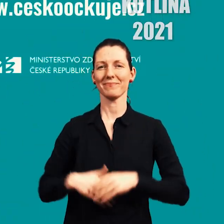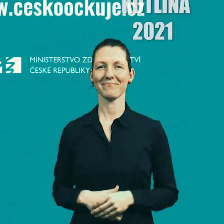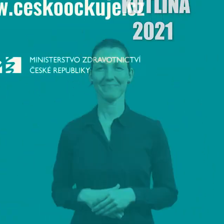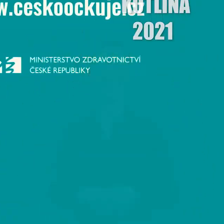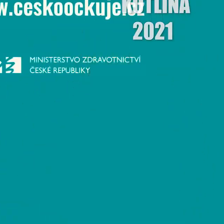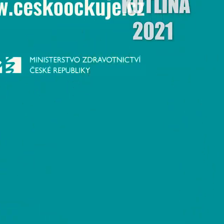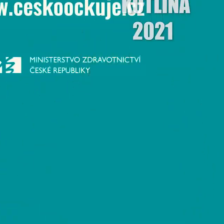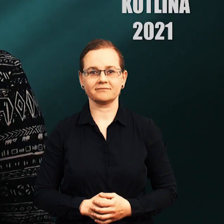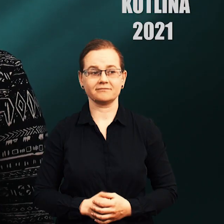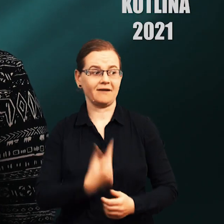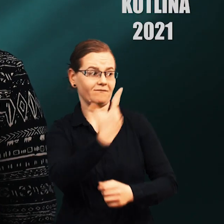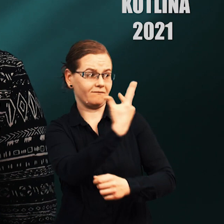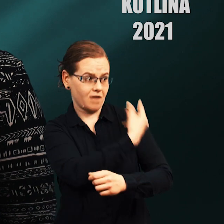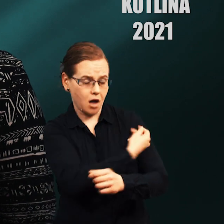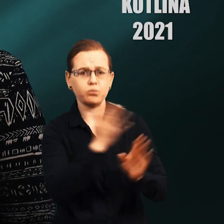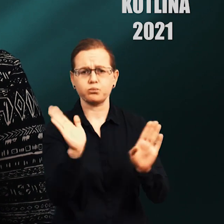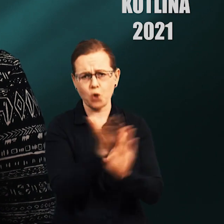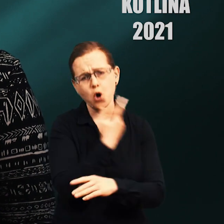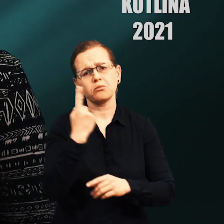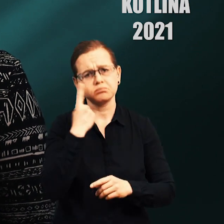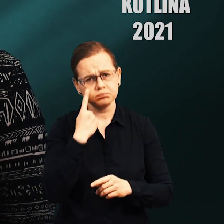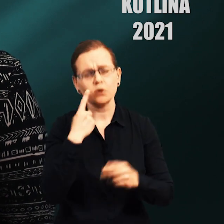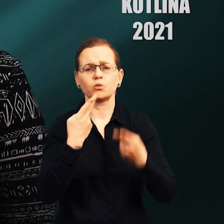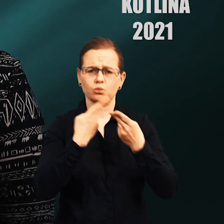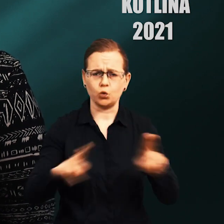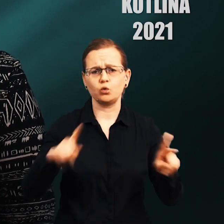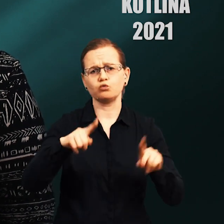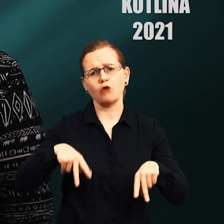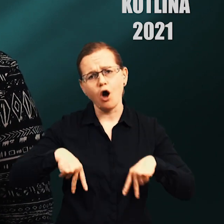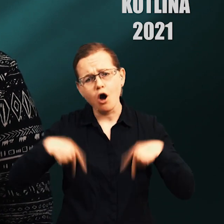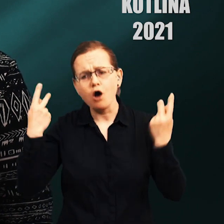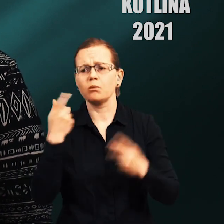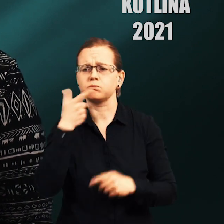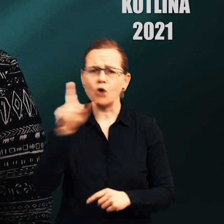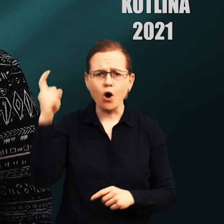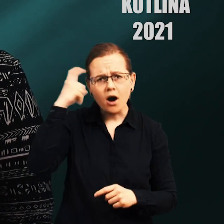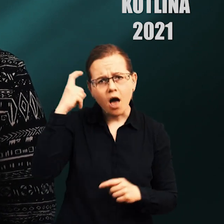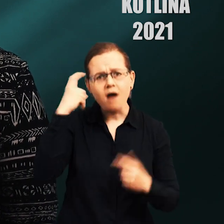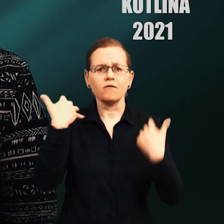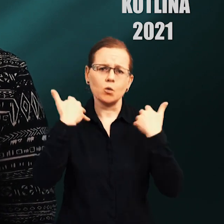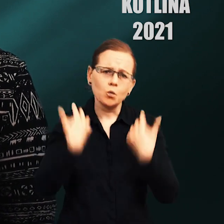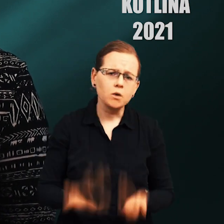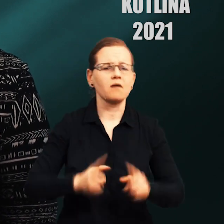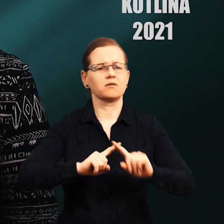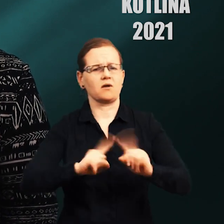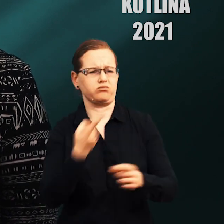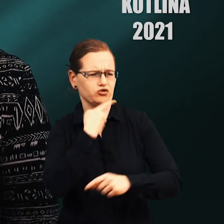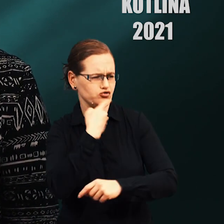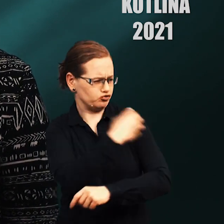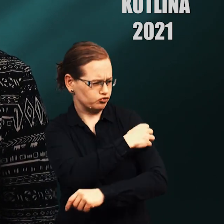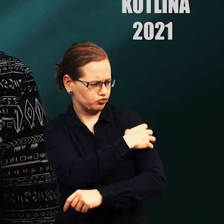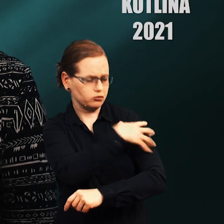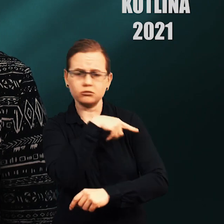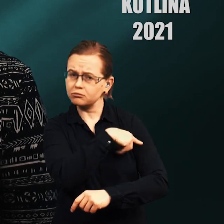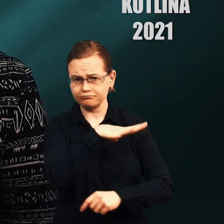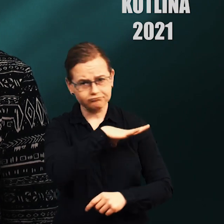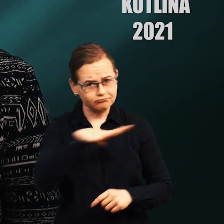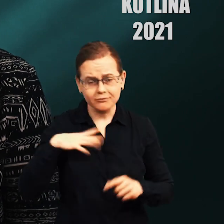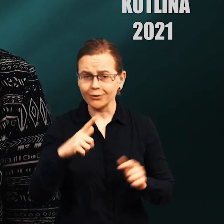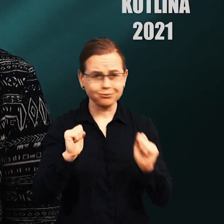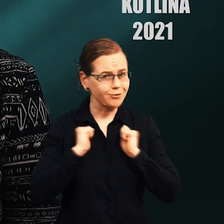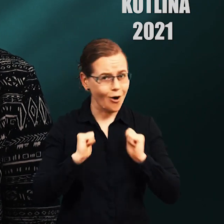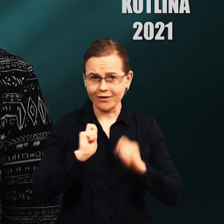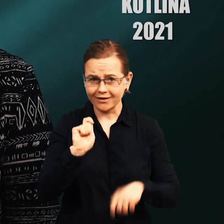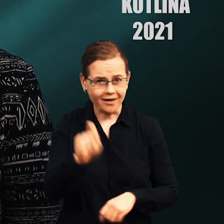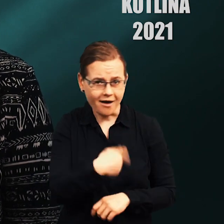koronavirem. Po vakcinaci je zcela běžné, že můžete mít zvýšenou teplotu, že vás může plojet hlava, můžete být velmi unaveni